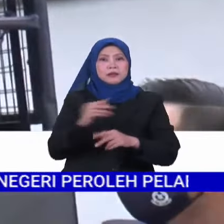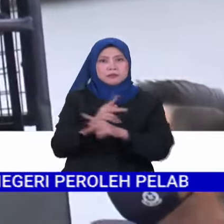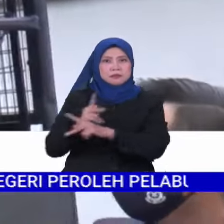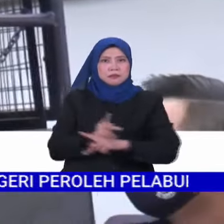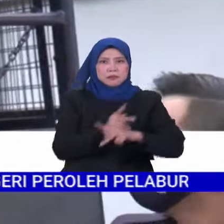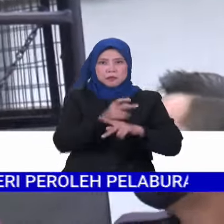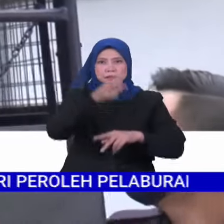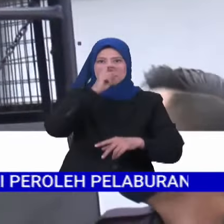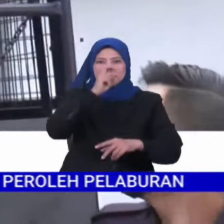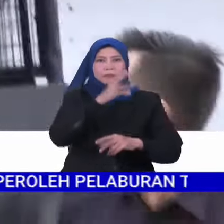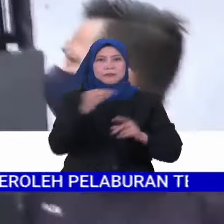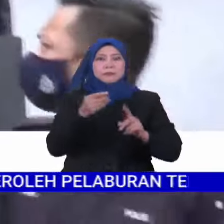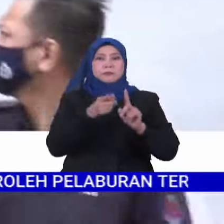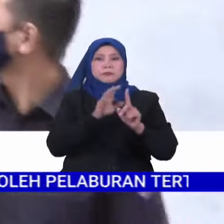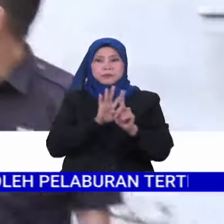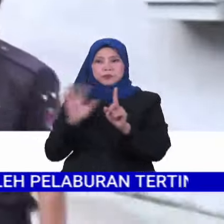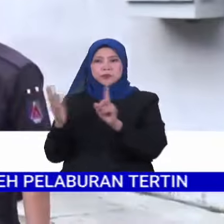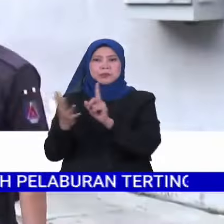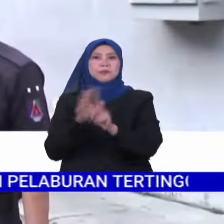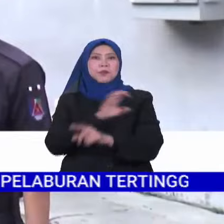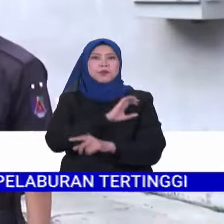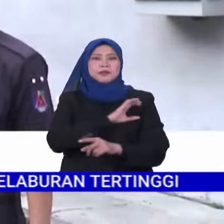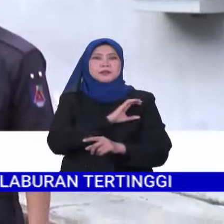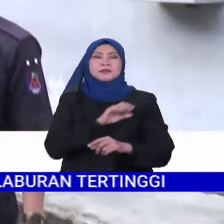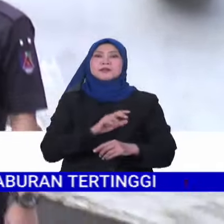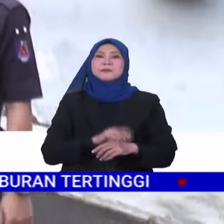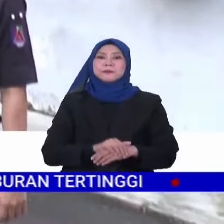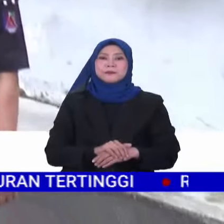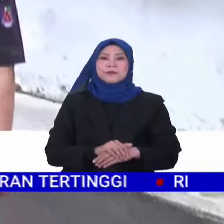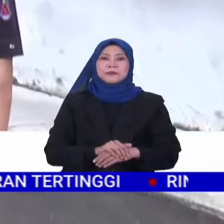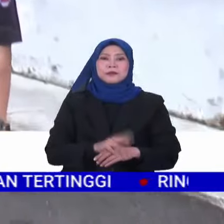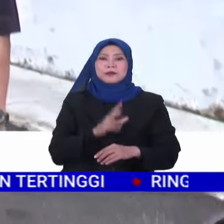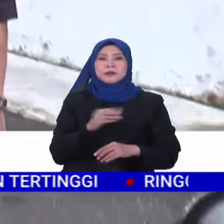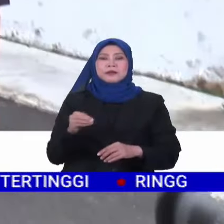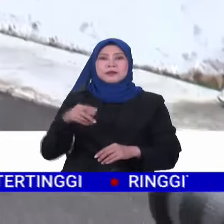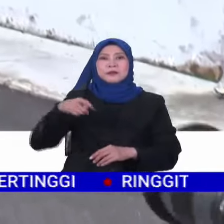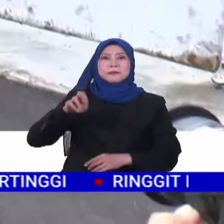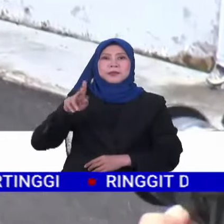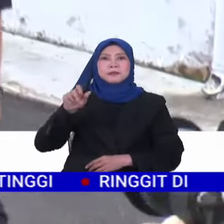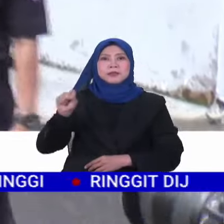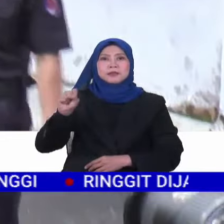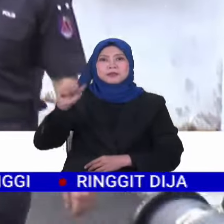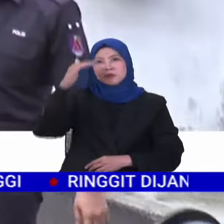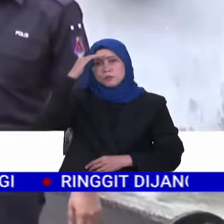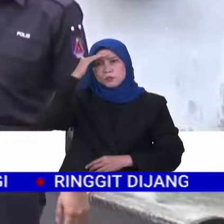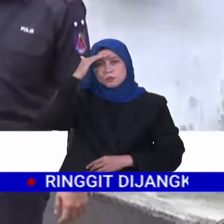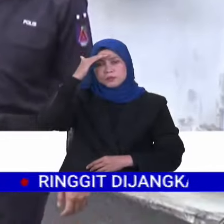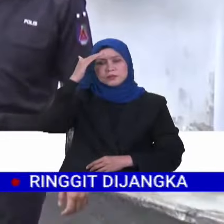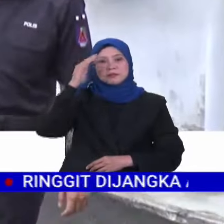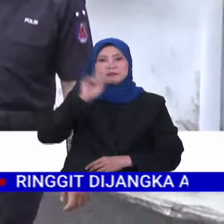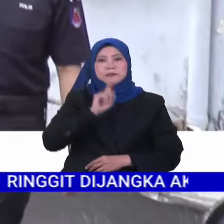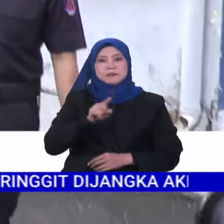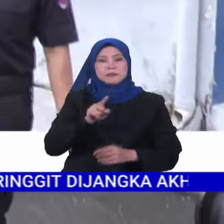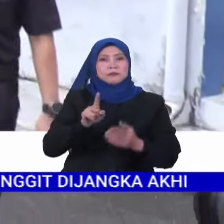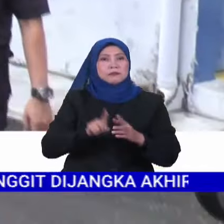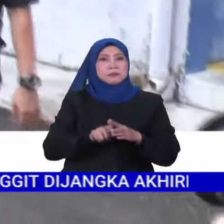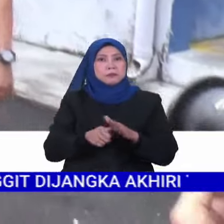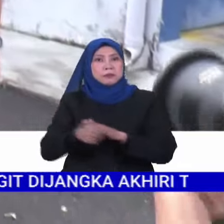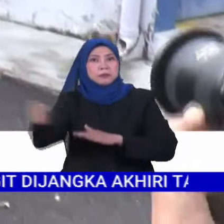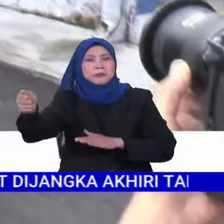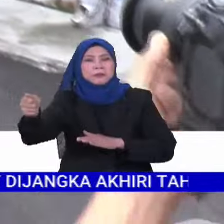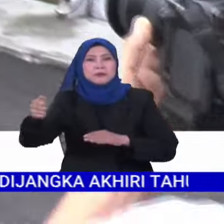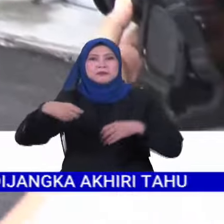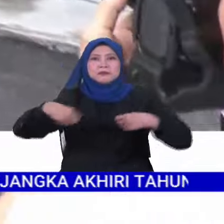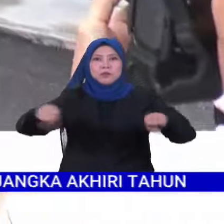dikawal ketat polisi Suspect kita h245 petang semalam diformat Jaya Johor Baru beberapa jam selepas melarikan